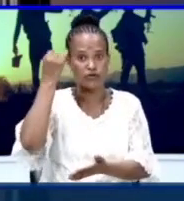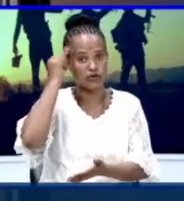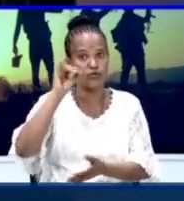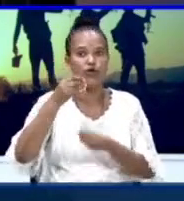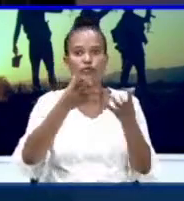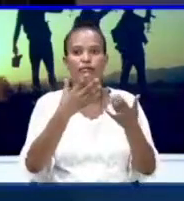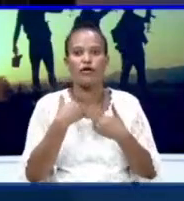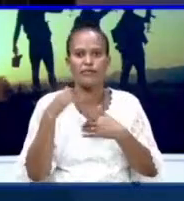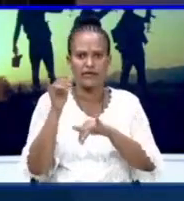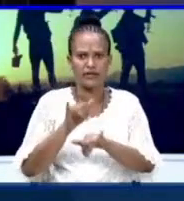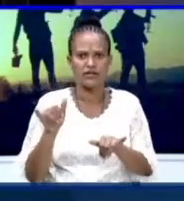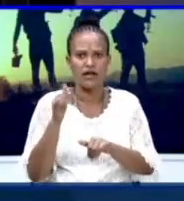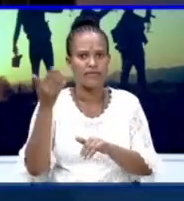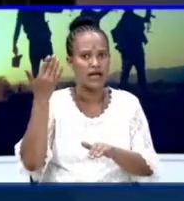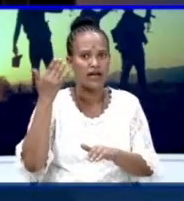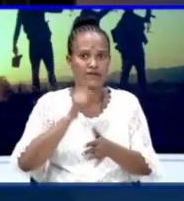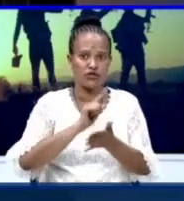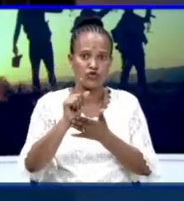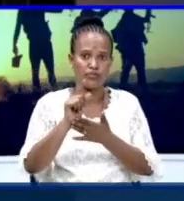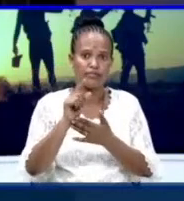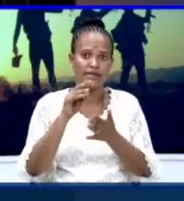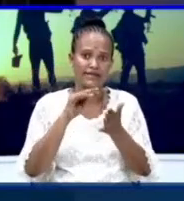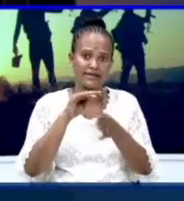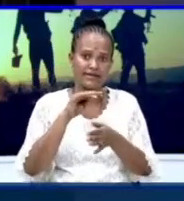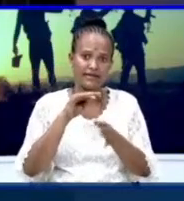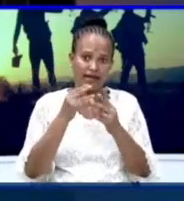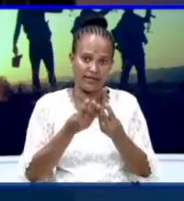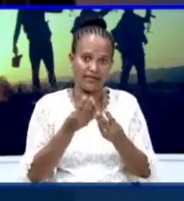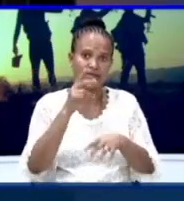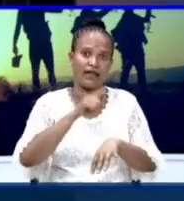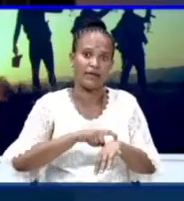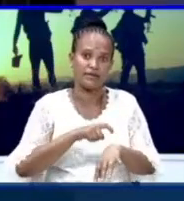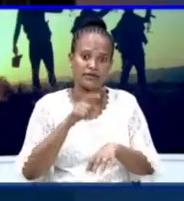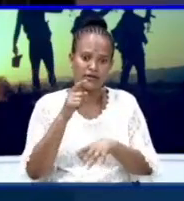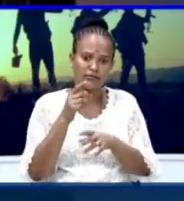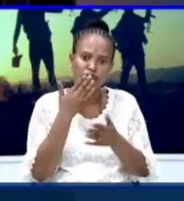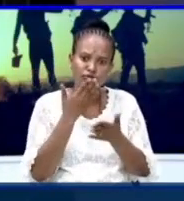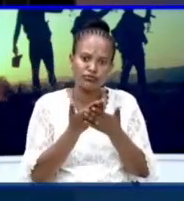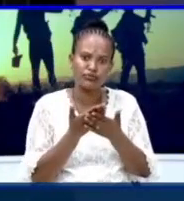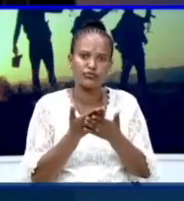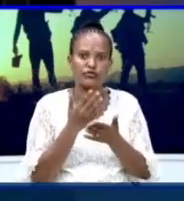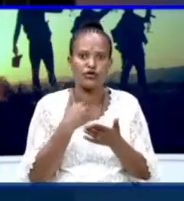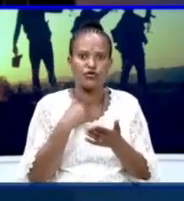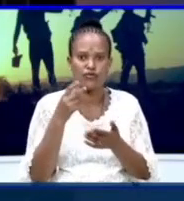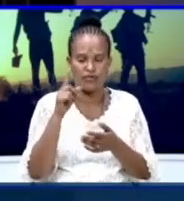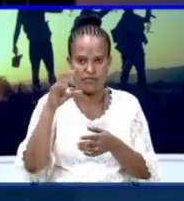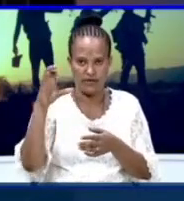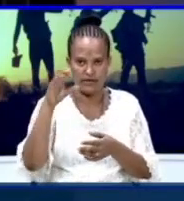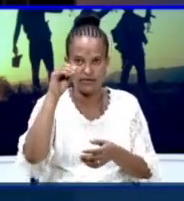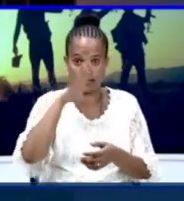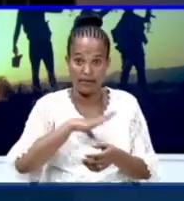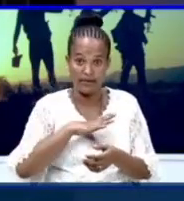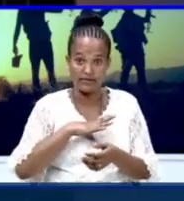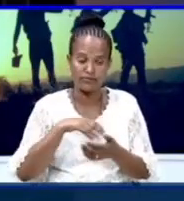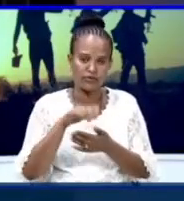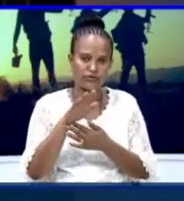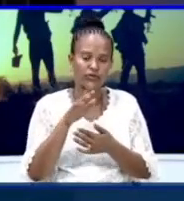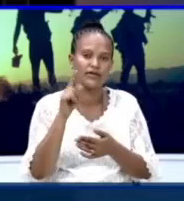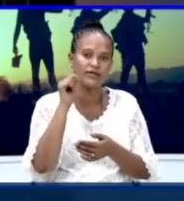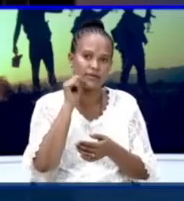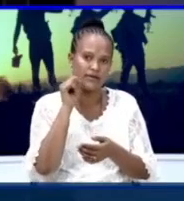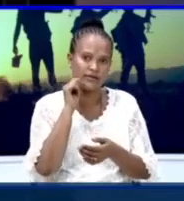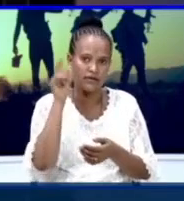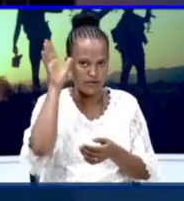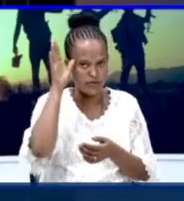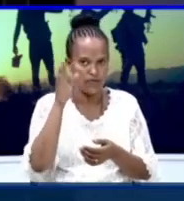ኣለዉ። ብተመሳሳሊ ኣብዝ ሓለፈ ሰሙን መፅሄት ታይምስ ኣብ ዓለምና ብፅቡቅ ፀለብቶ ካብ ዝኾኑ 100 ሰባት ብዘውፅኣ ትምኒት ገብሩ ኣብ